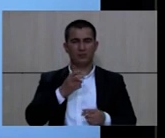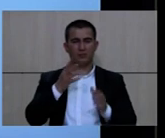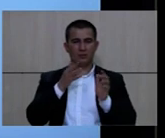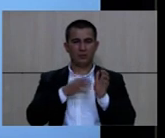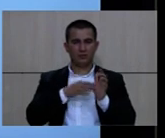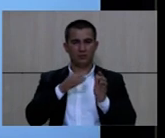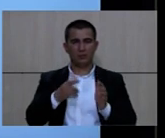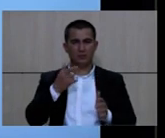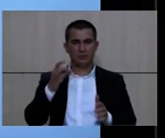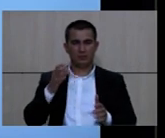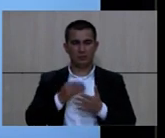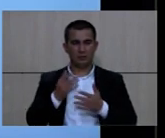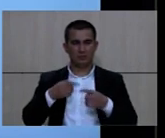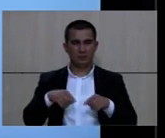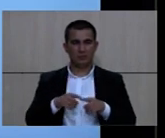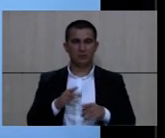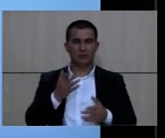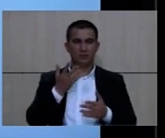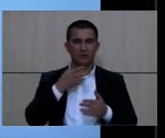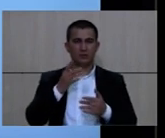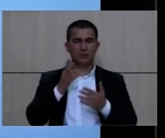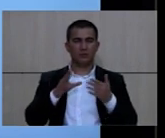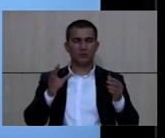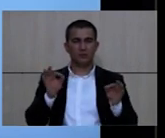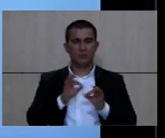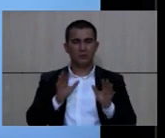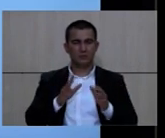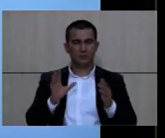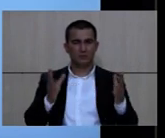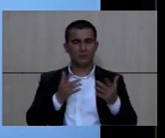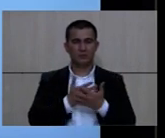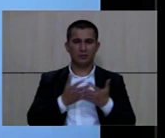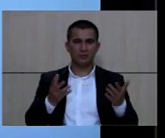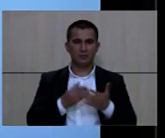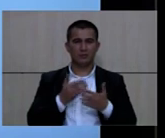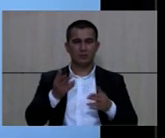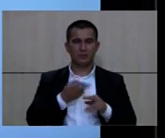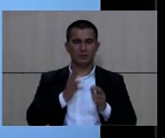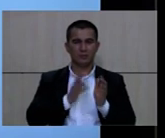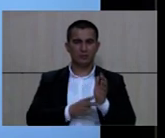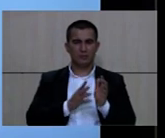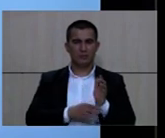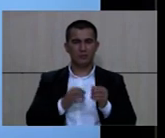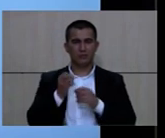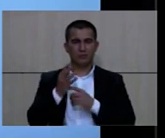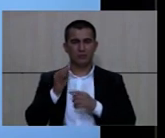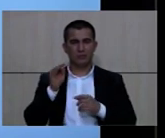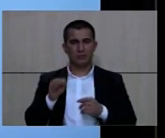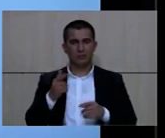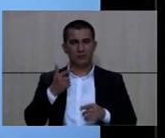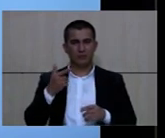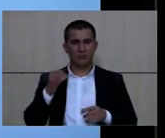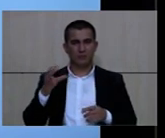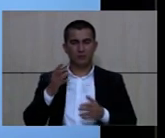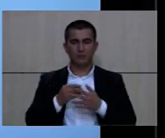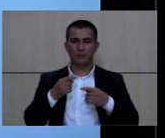dan 9000 Gersgacha va nog'oradan chiqadigan tovushlardan esa 90 dan 14000 Gersgacha